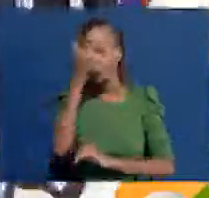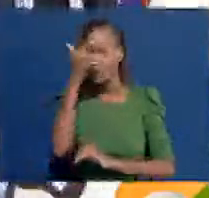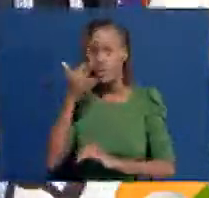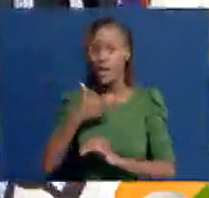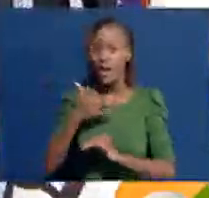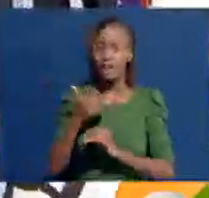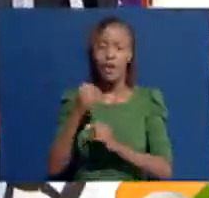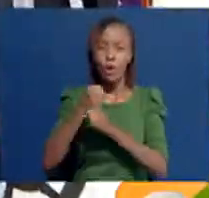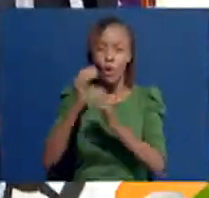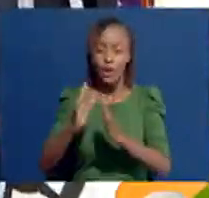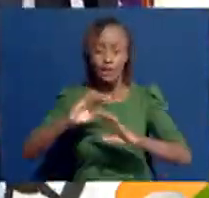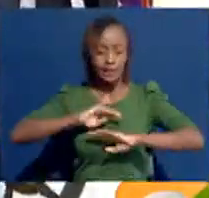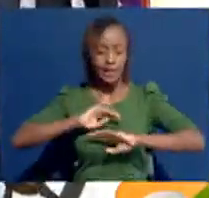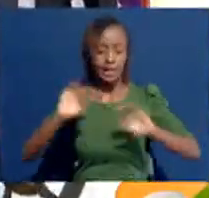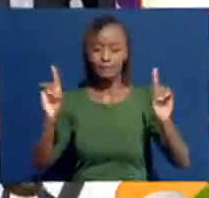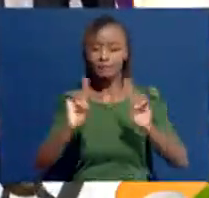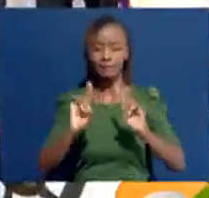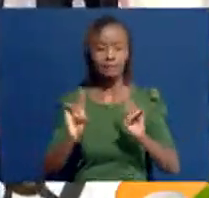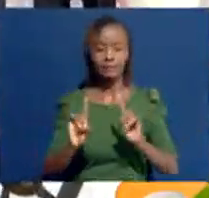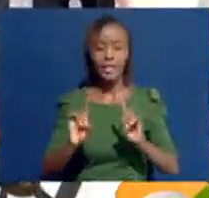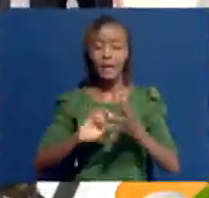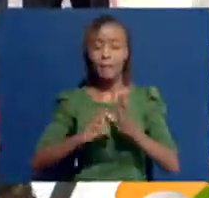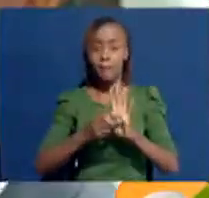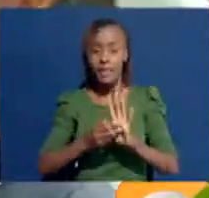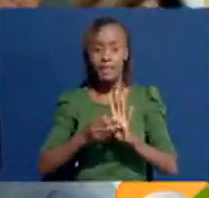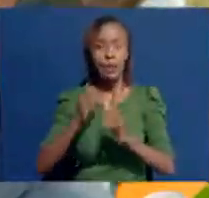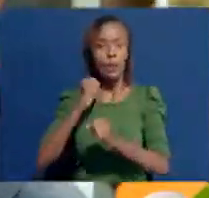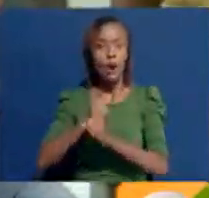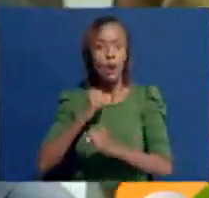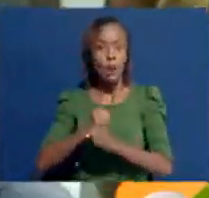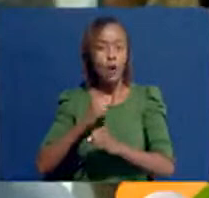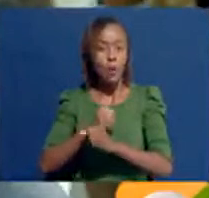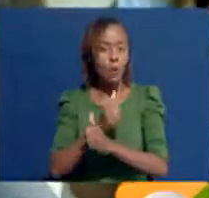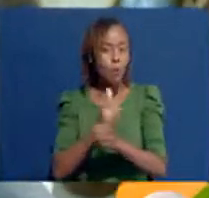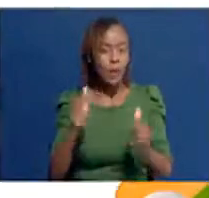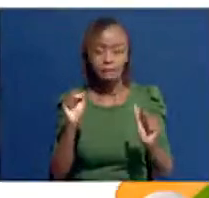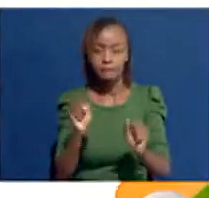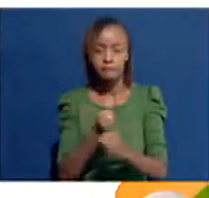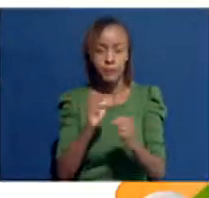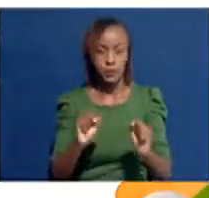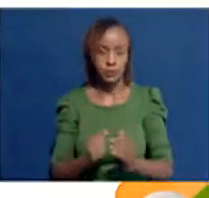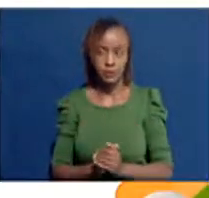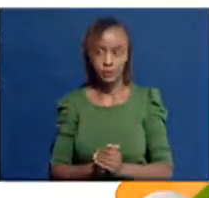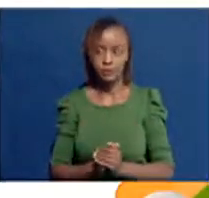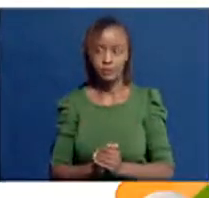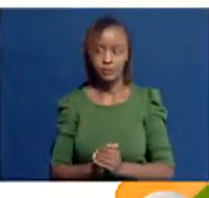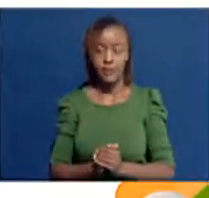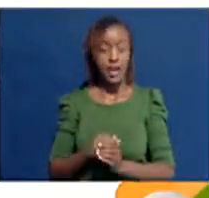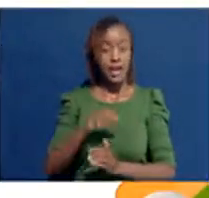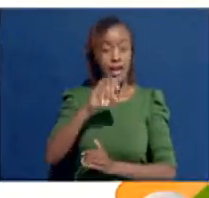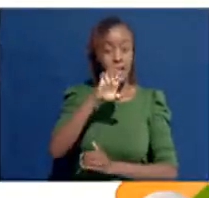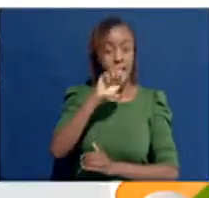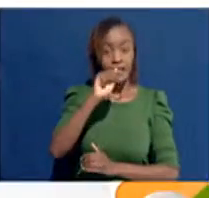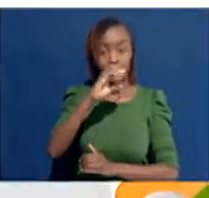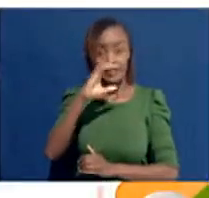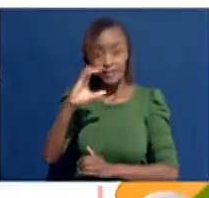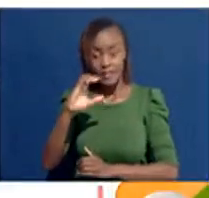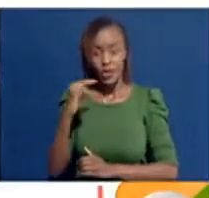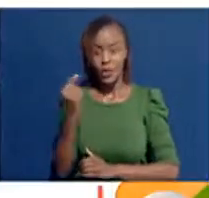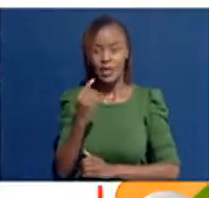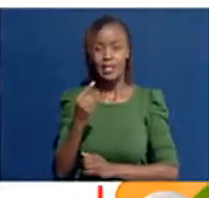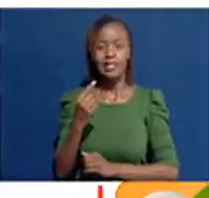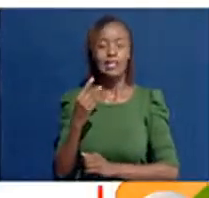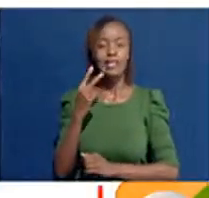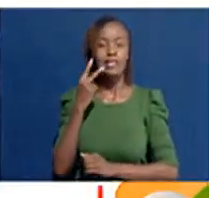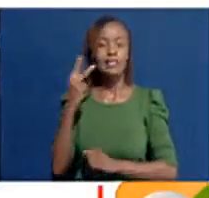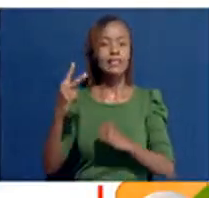wake, jambo ambalo linaathiri pakubwa shughuli zake. As you've been told, we are only about 700 people who